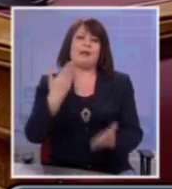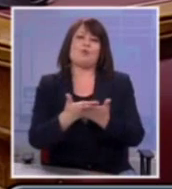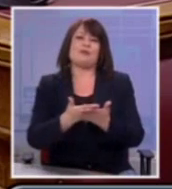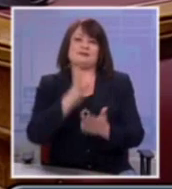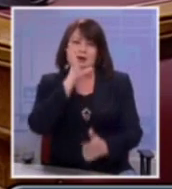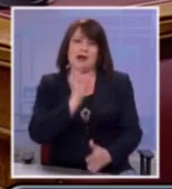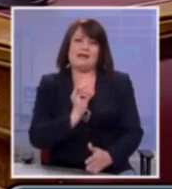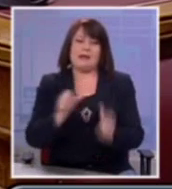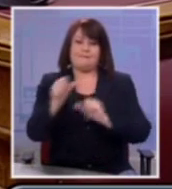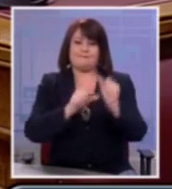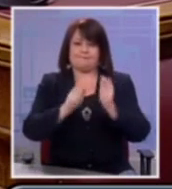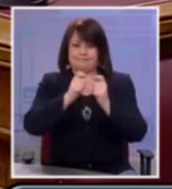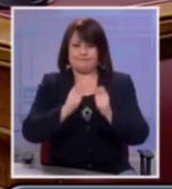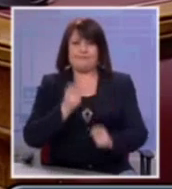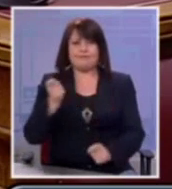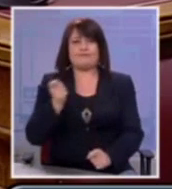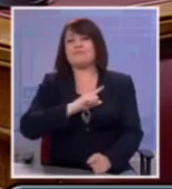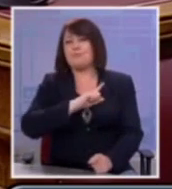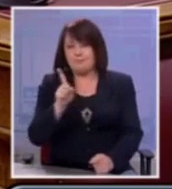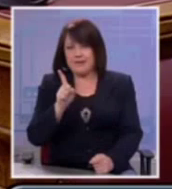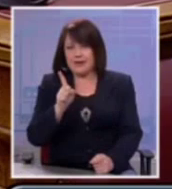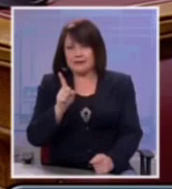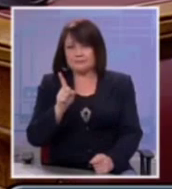η μη αναδιάρθρωση οδήγησε βασικά